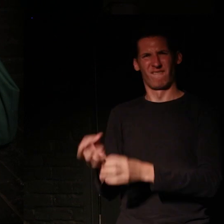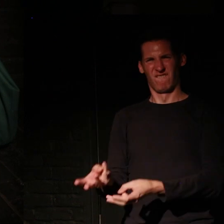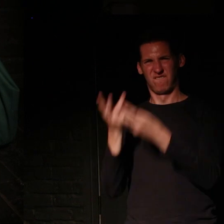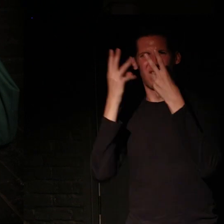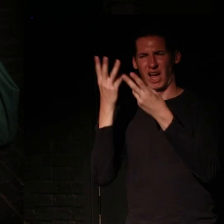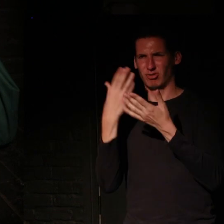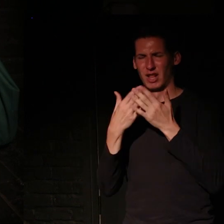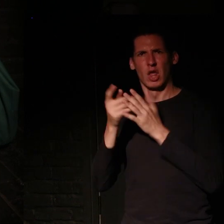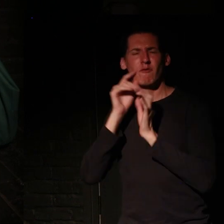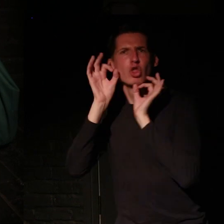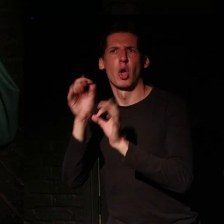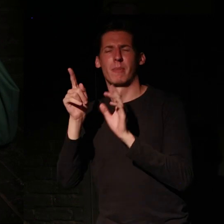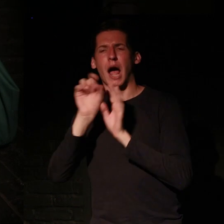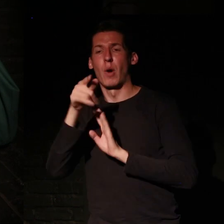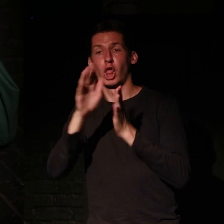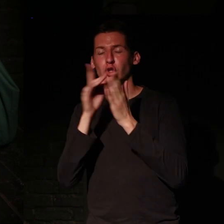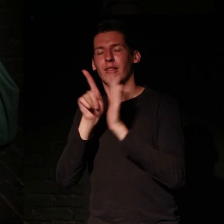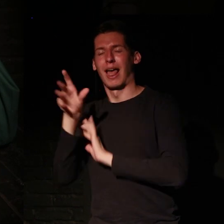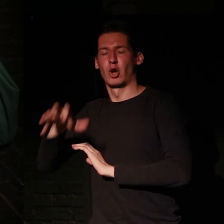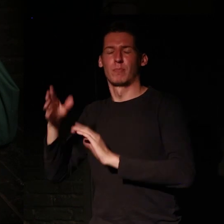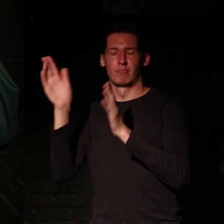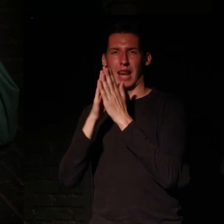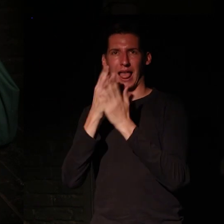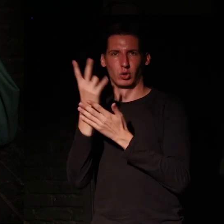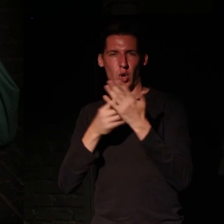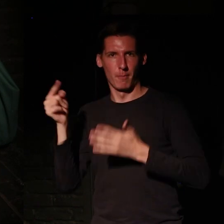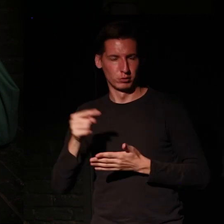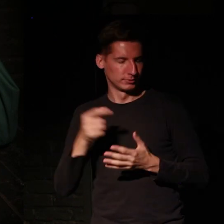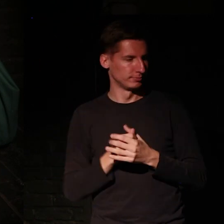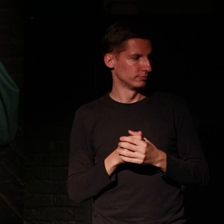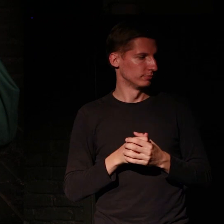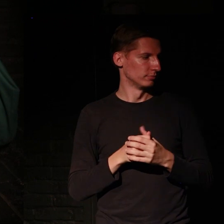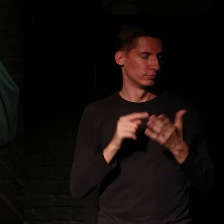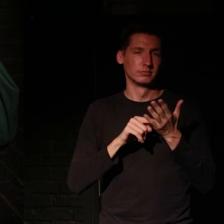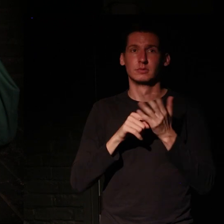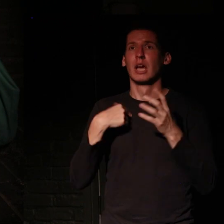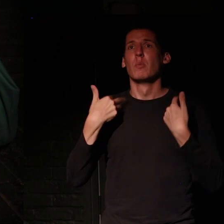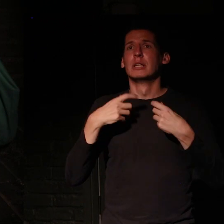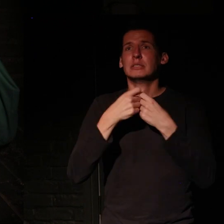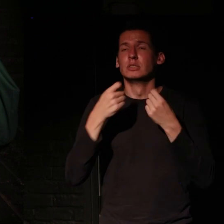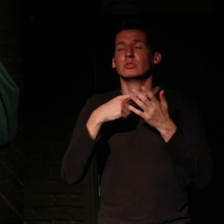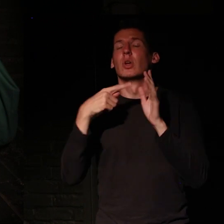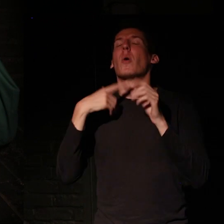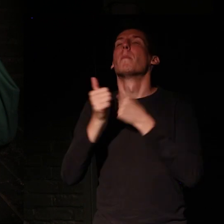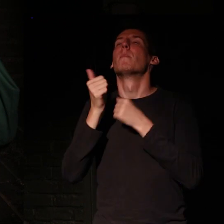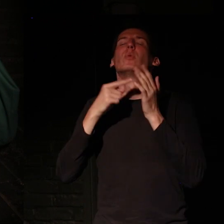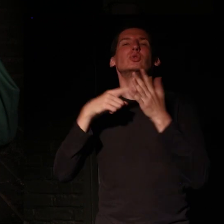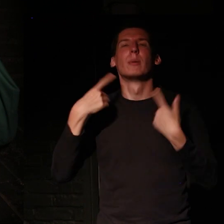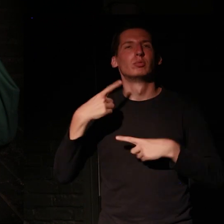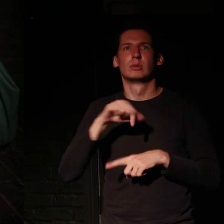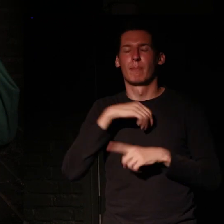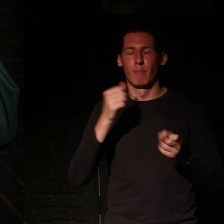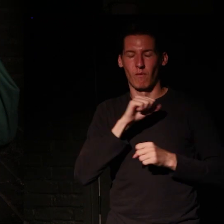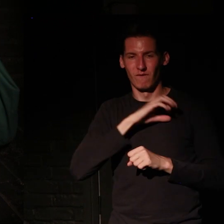jest dobry sposób lektury? To już tak króciutko, żeby właśnie tutaj nie przedłużyć. Właśnie po to, żeby nie